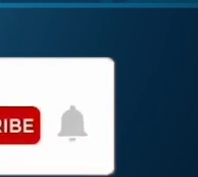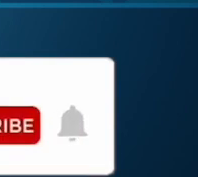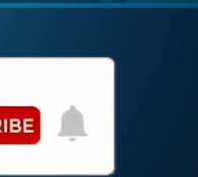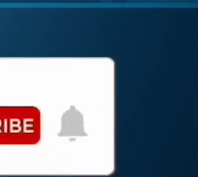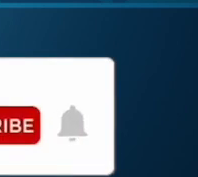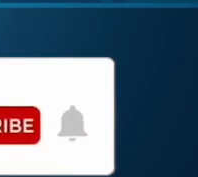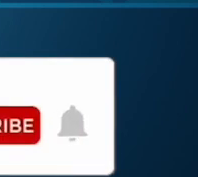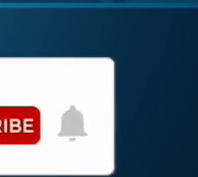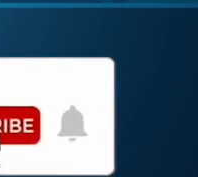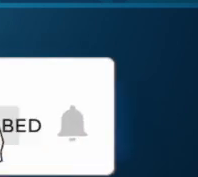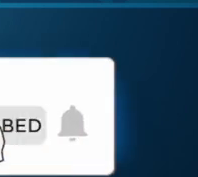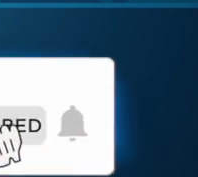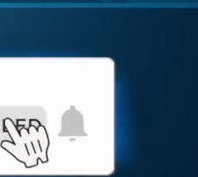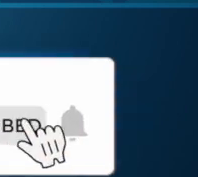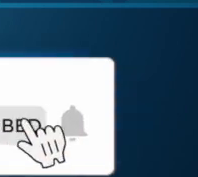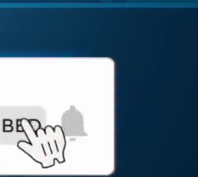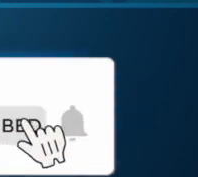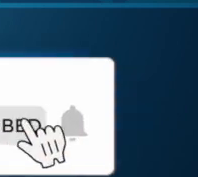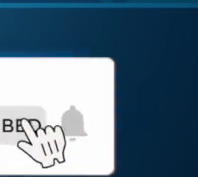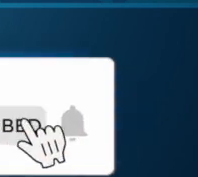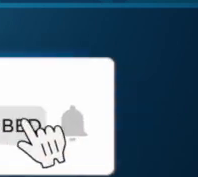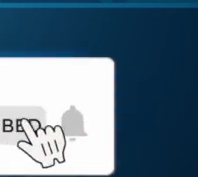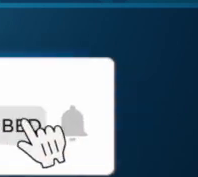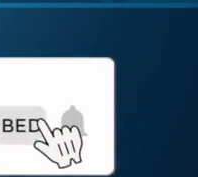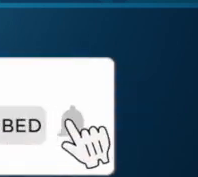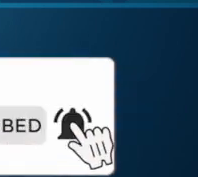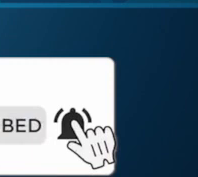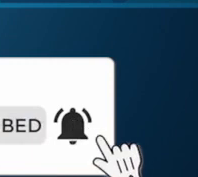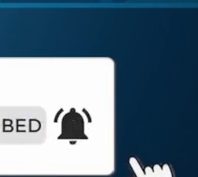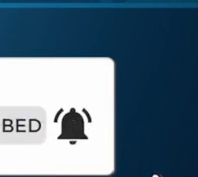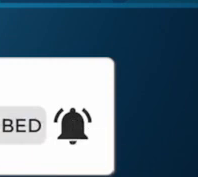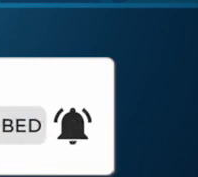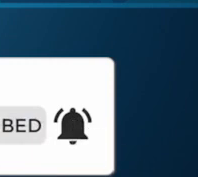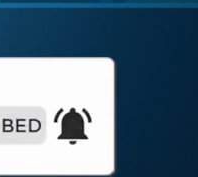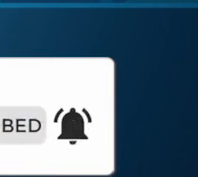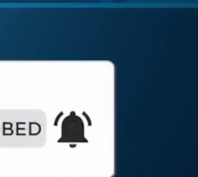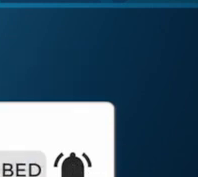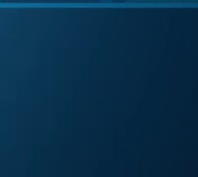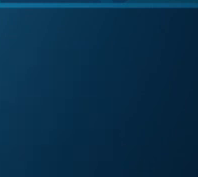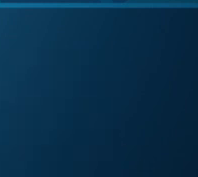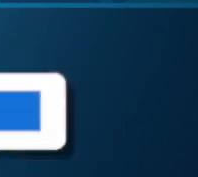atuais, keta haluha inscreva e ha canal RTTL, hanehan butão